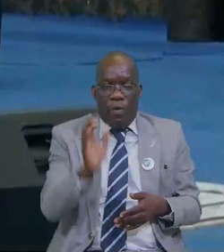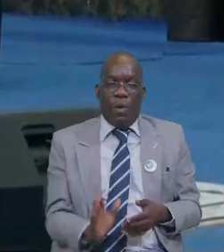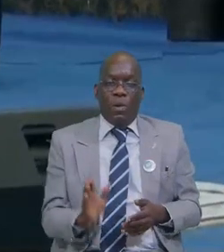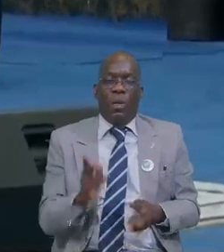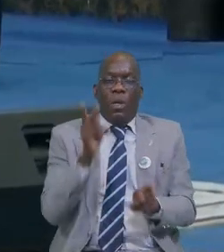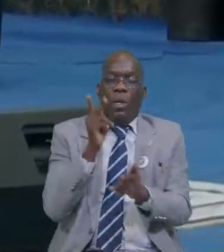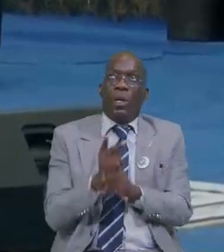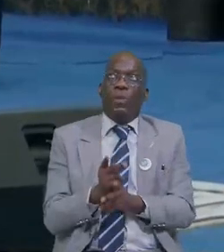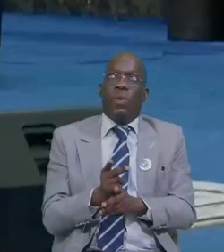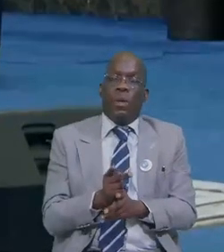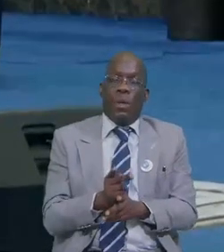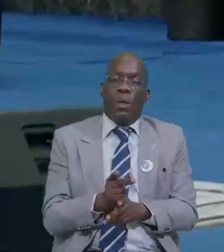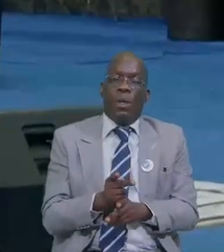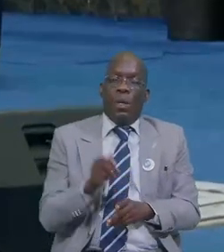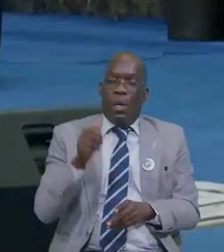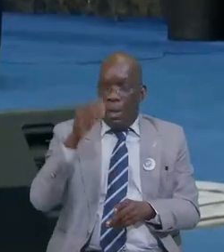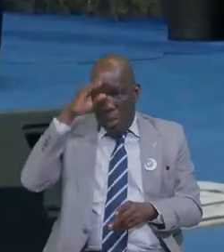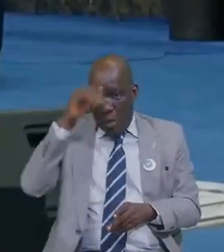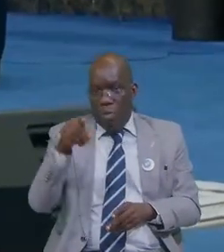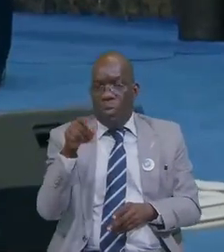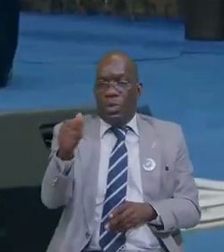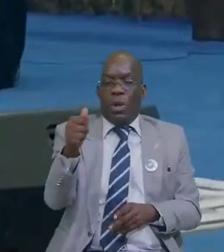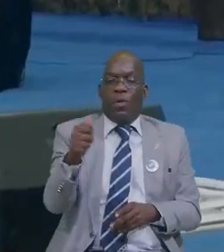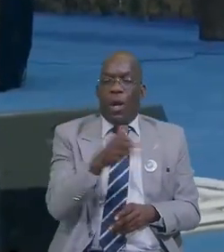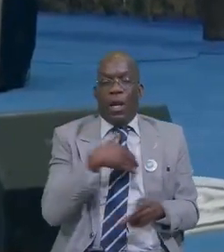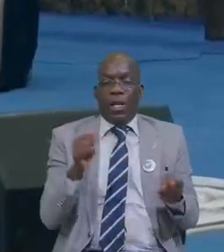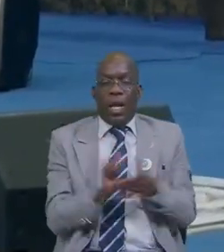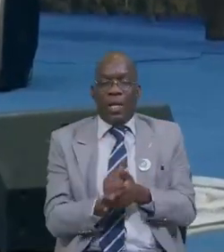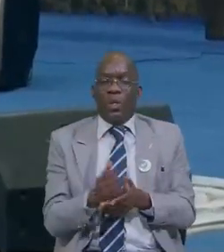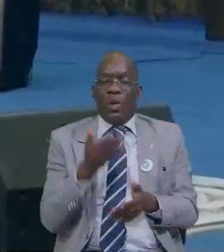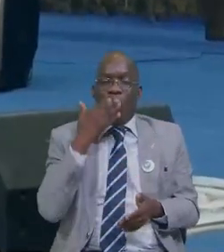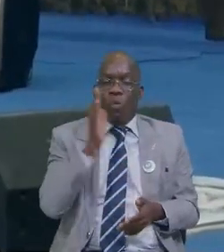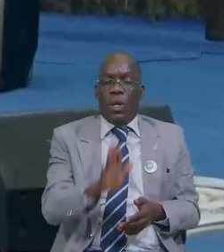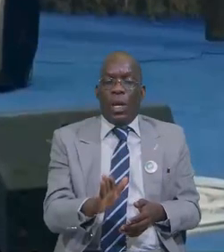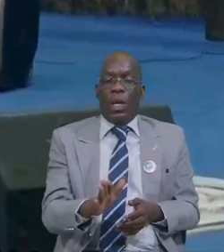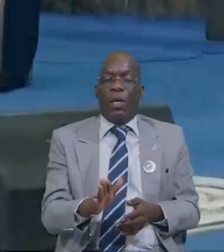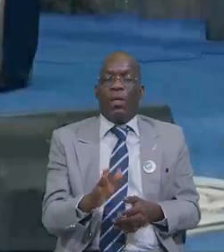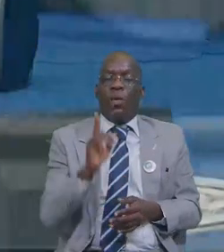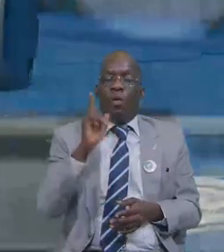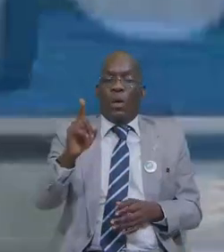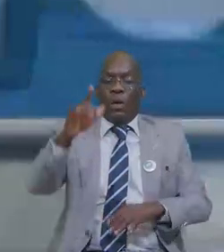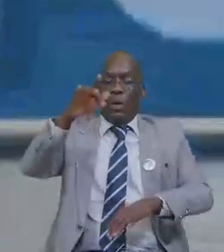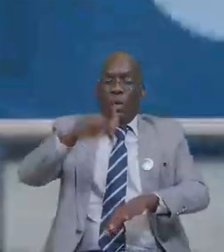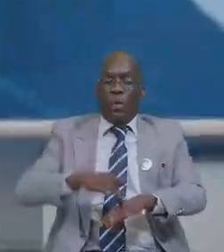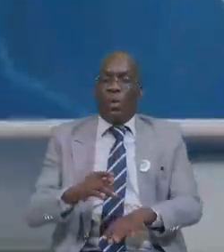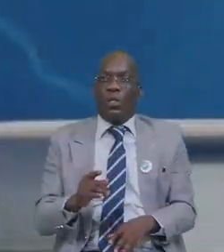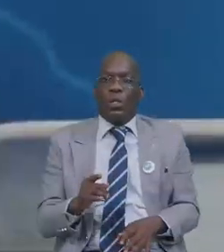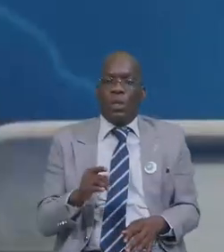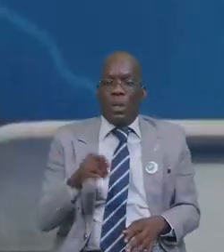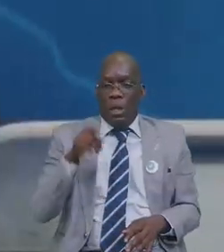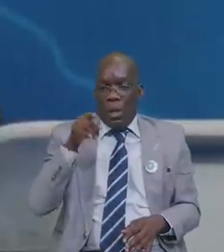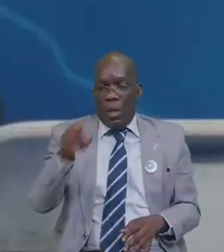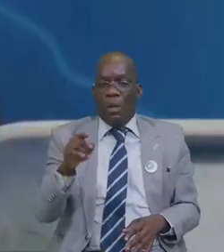Dieu, né de Dieu, celui qui est né de Dieu se garde lui-même. Et le malin ne le touche pas.